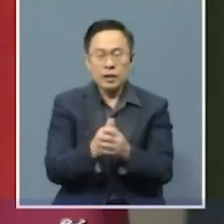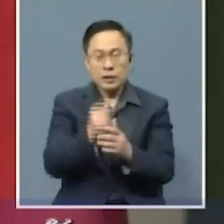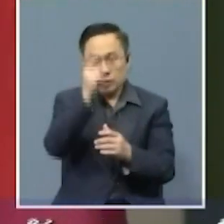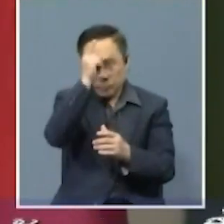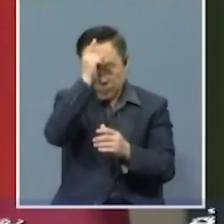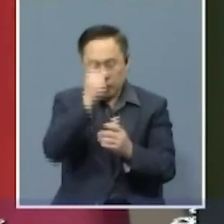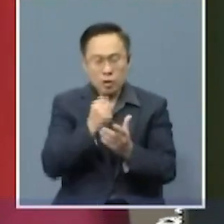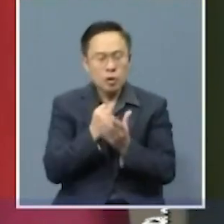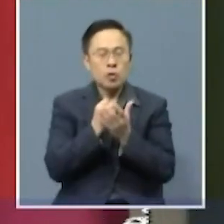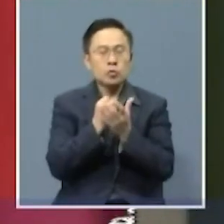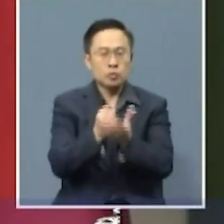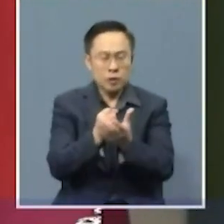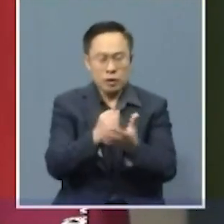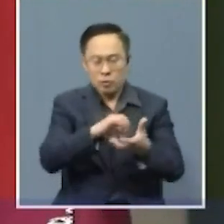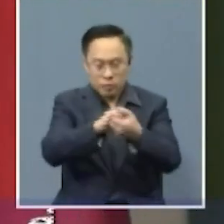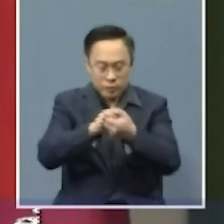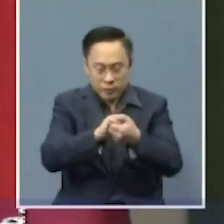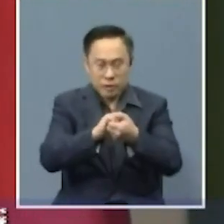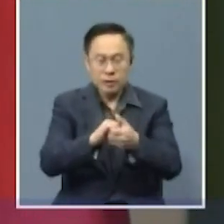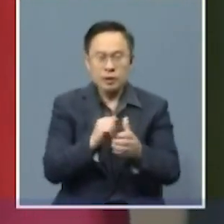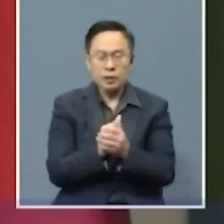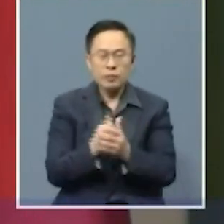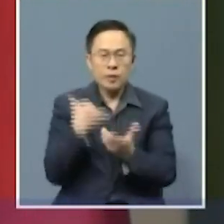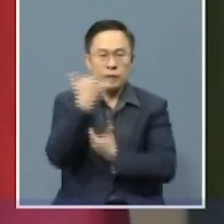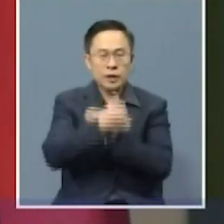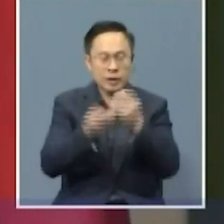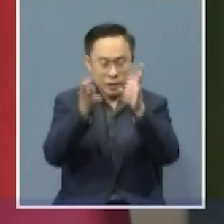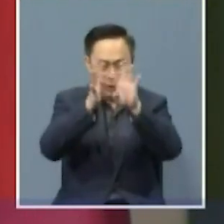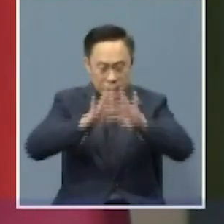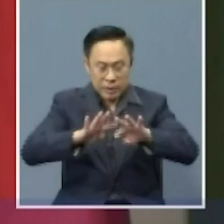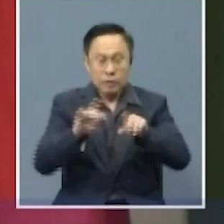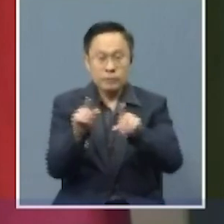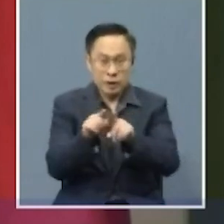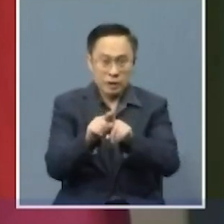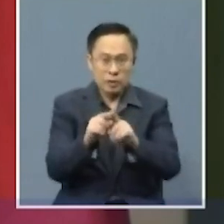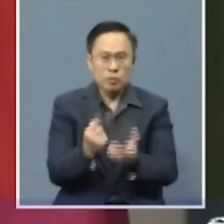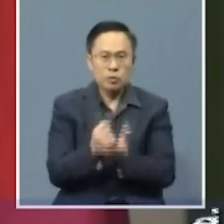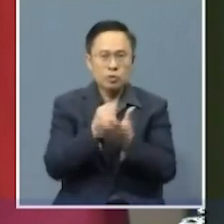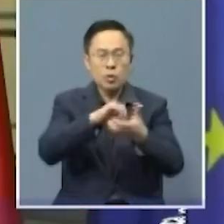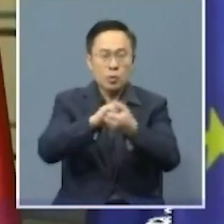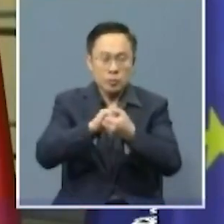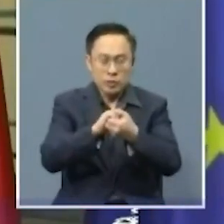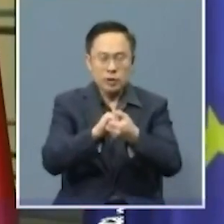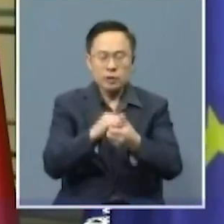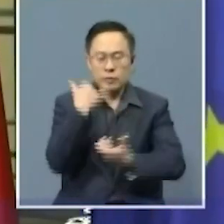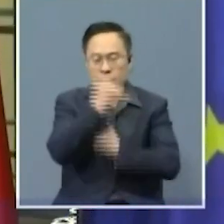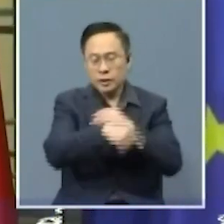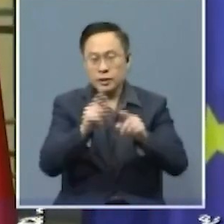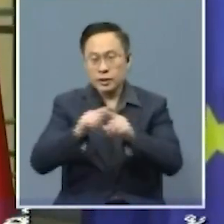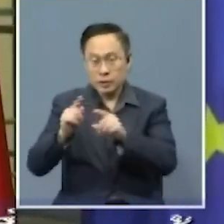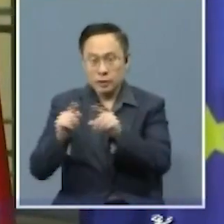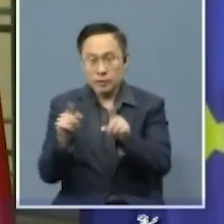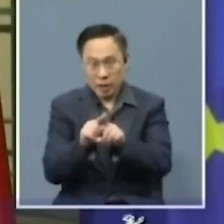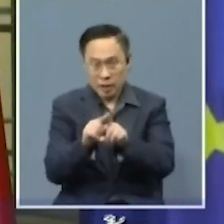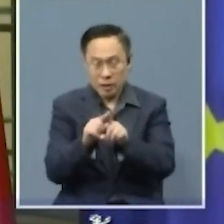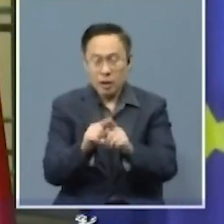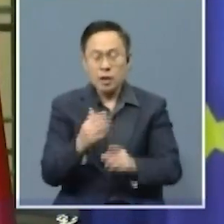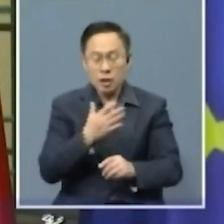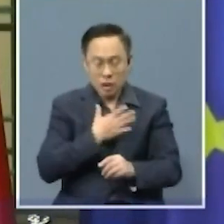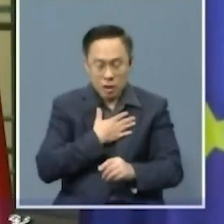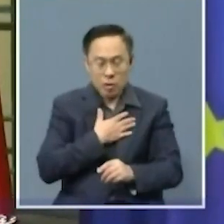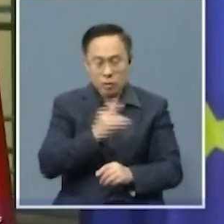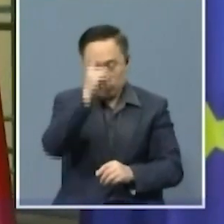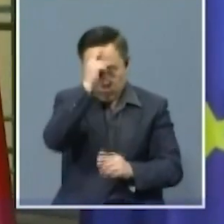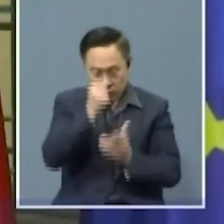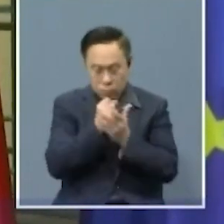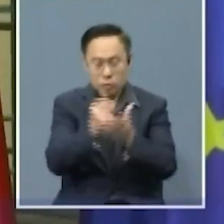ความสำคัญกับความสัมพันธ์กับประเทศในเอเชียตะวันออกเฉียงใต้เพื่อพัฒนาความร่วมมือระหว่างกันและยินดีสนับสนุ